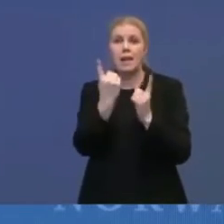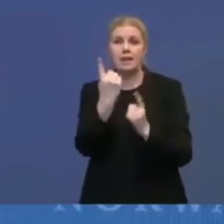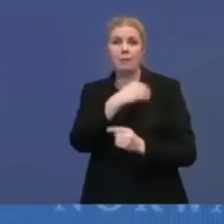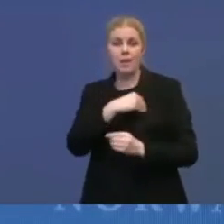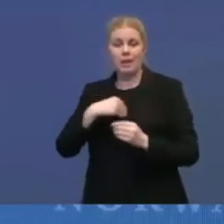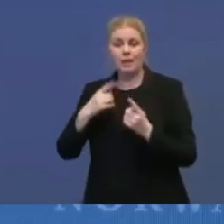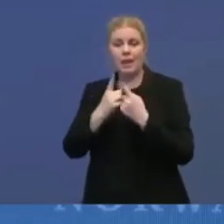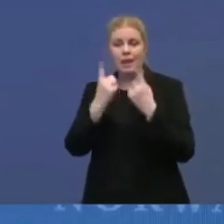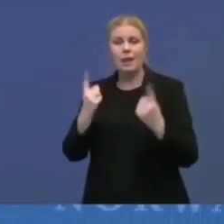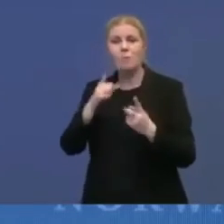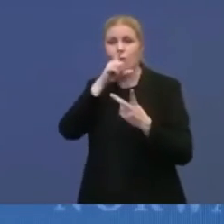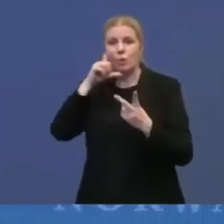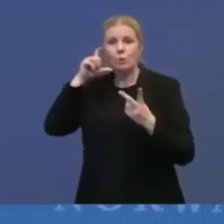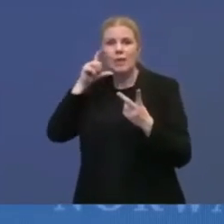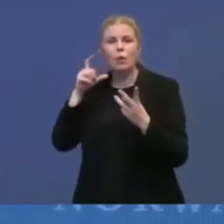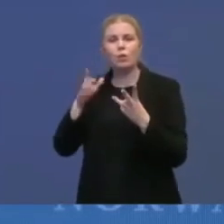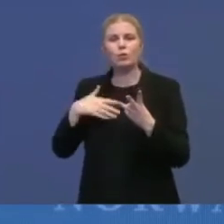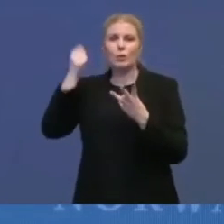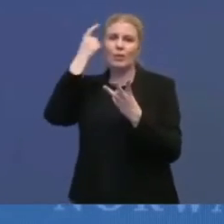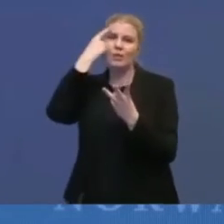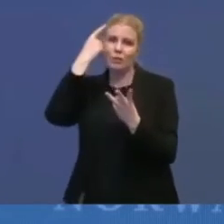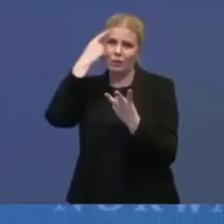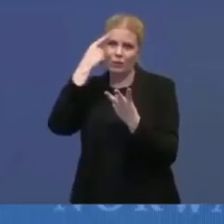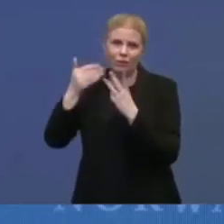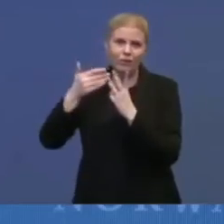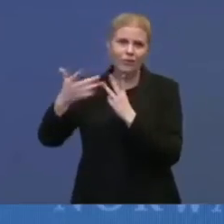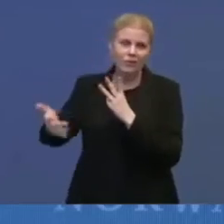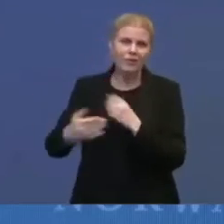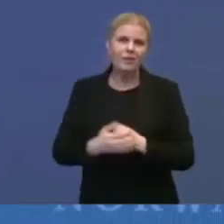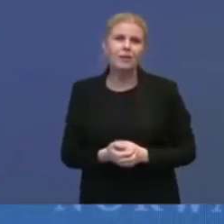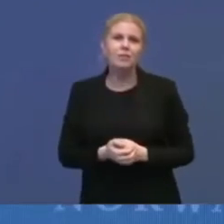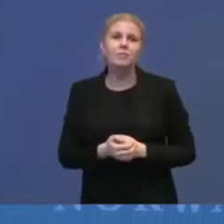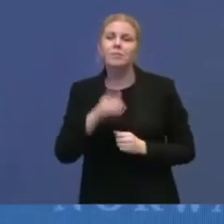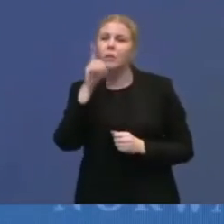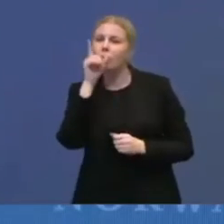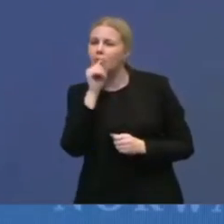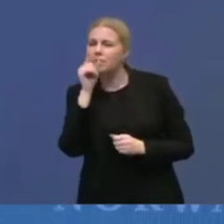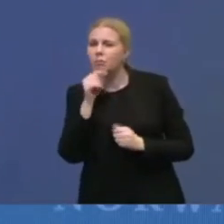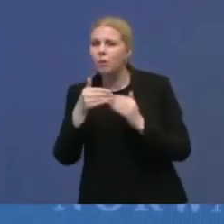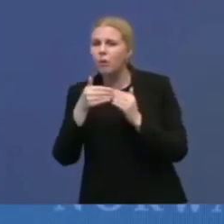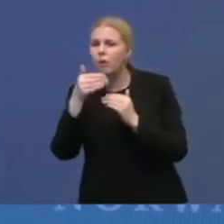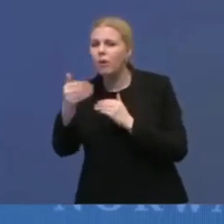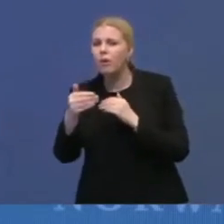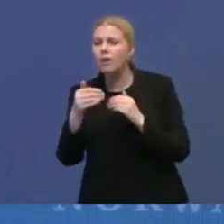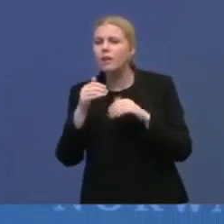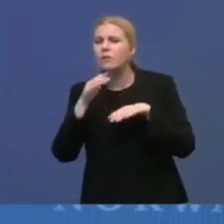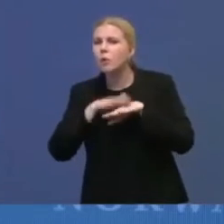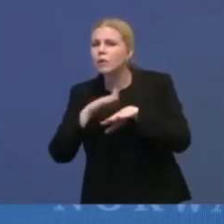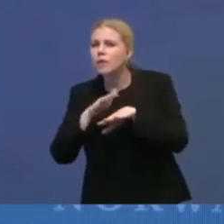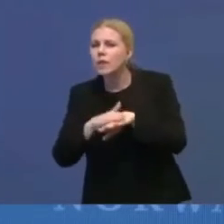lega wanaaksan. Si aynnu haddaba intasura gala gu talaggalikarno mustaqbalka uaxa xo kumadduh